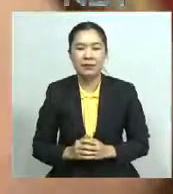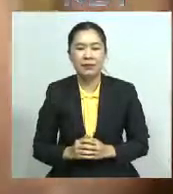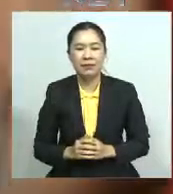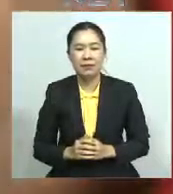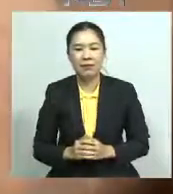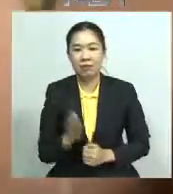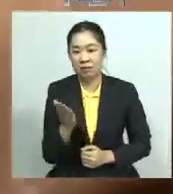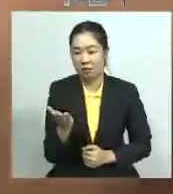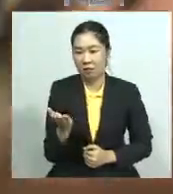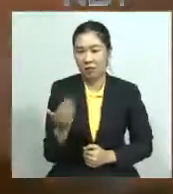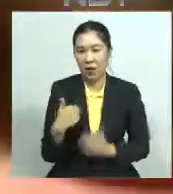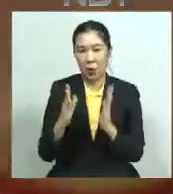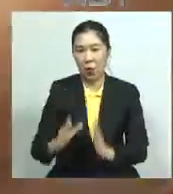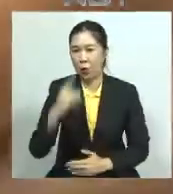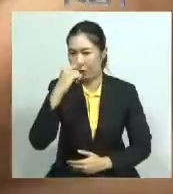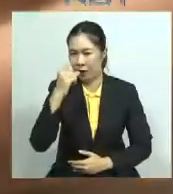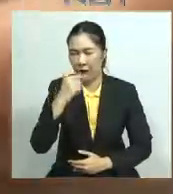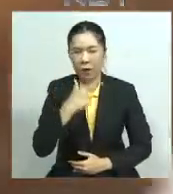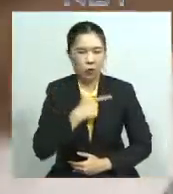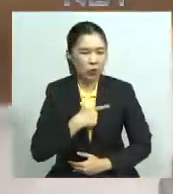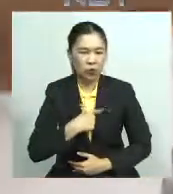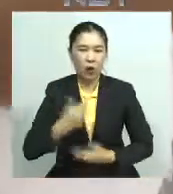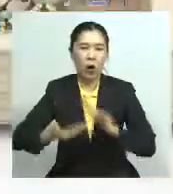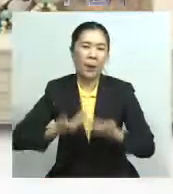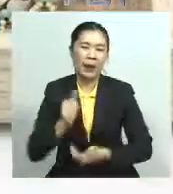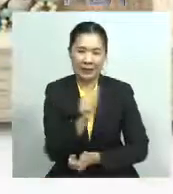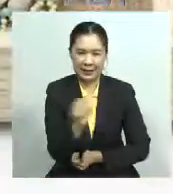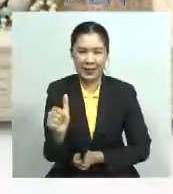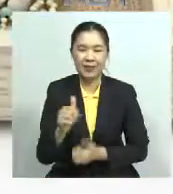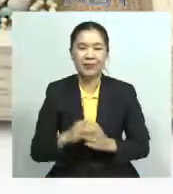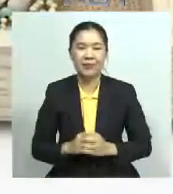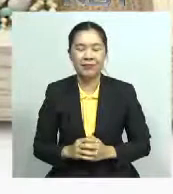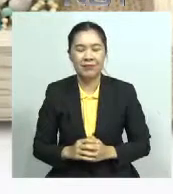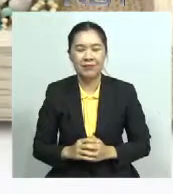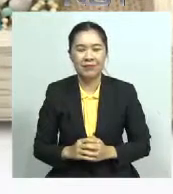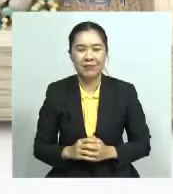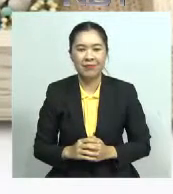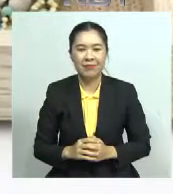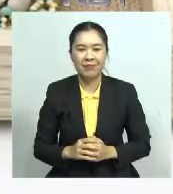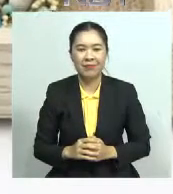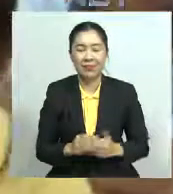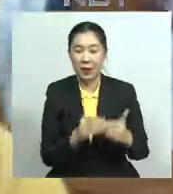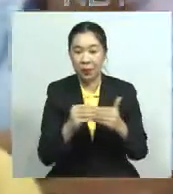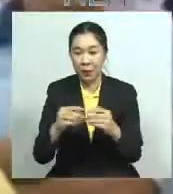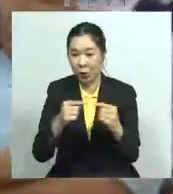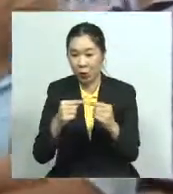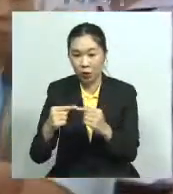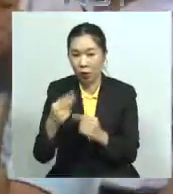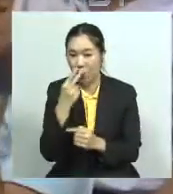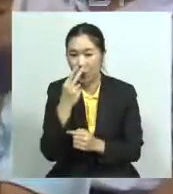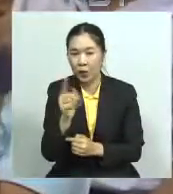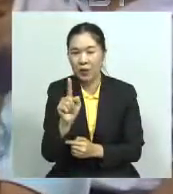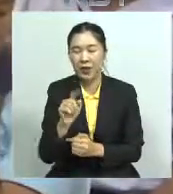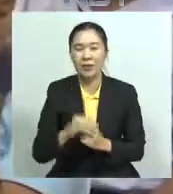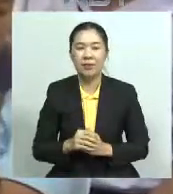เห็นว่าแบบนี้เนี่ยนักท่องเที่ยวต่างชาติเนี่ยชื่นชอบมากแล้วก็ขายดีด้วยนะครับเดี๋ยวปิดท้ายนะครับเดี๋ยวพาไปดูสายหวานส